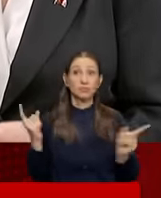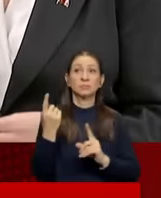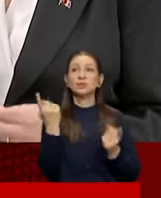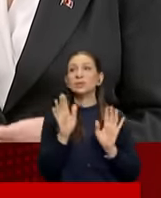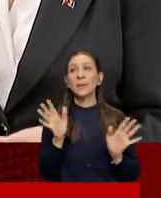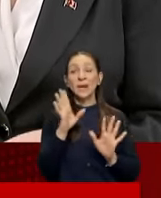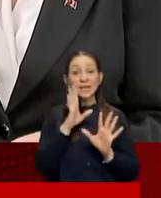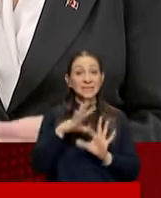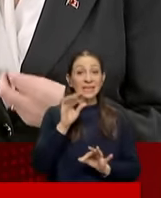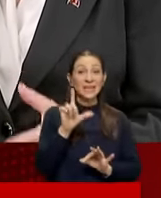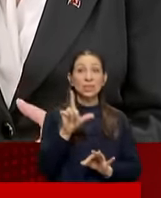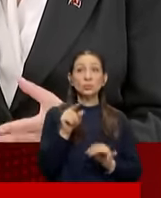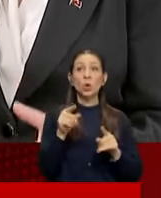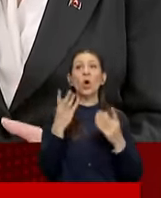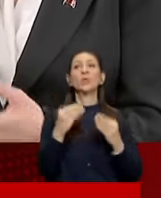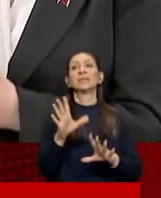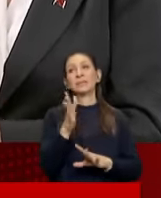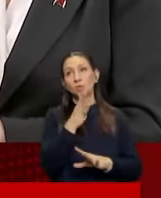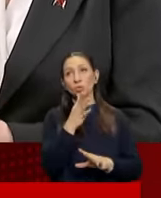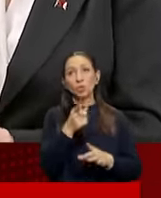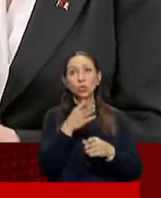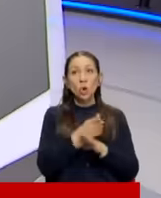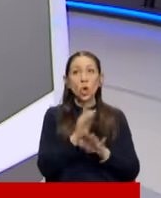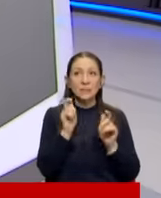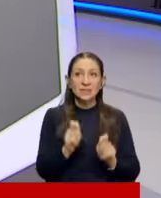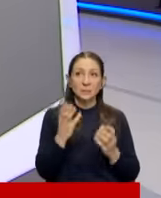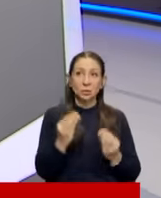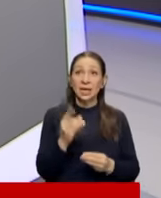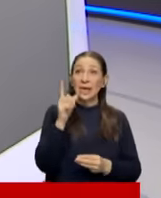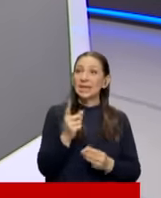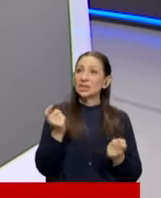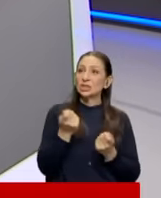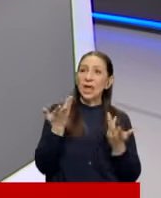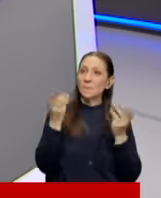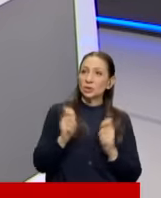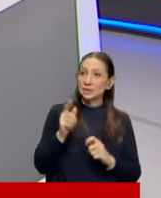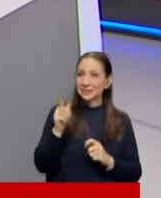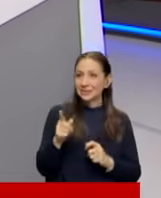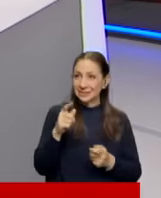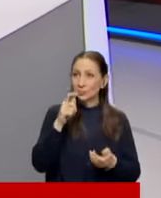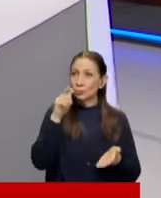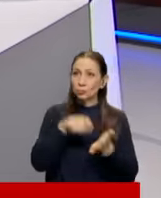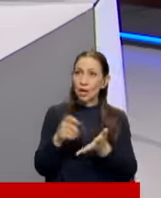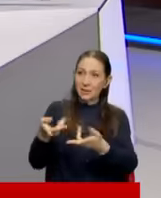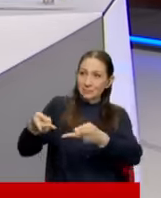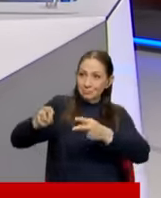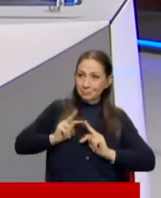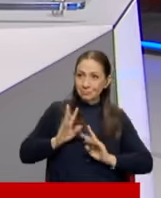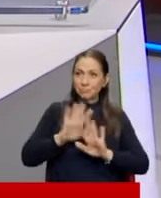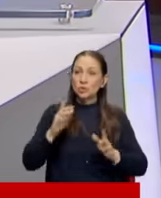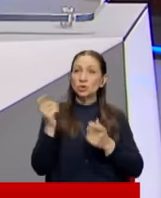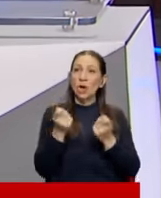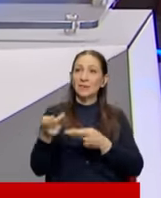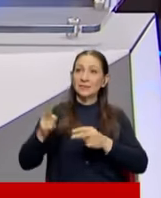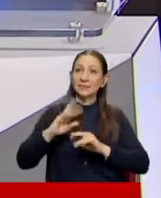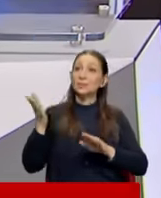ama insanların da ihtiyacının bu olmadığını biliyorduk onun doğrulamasını yapmış olduk Aslında ilk iş ne yapacaksınız mazbatayı aldıktan sonra görevi de